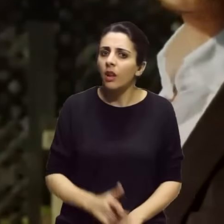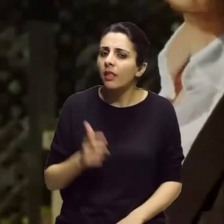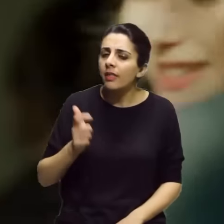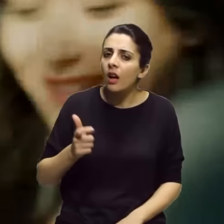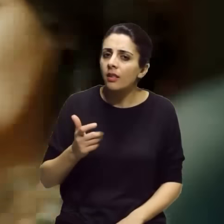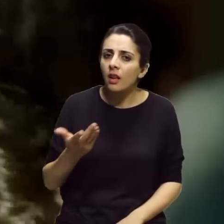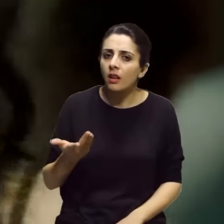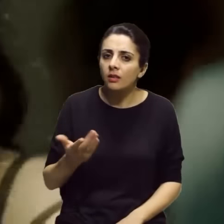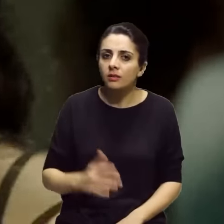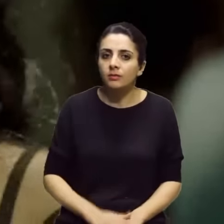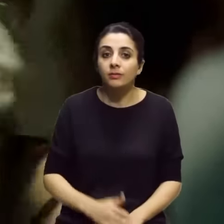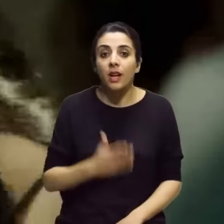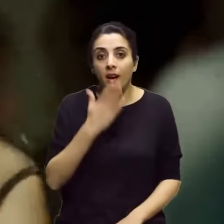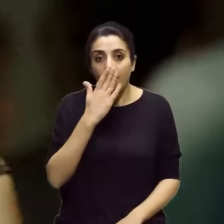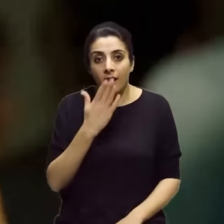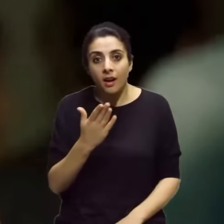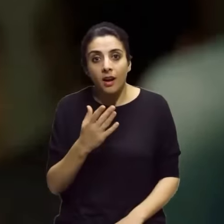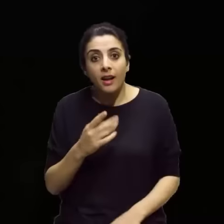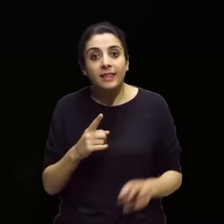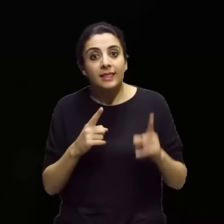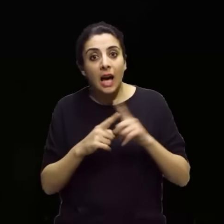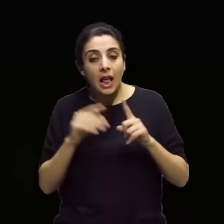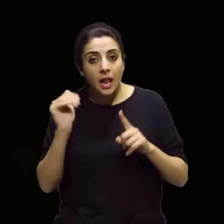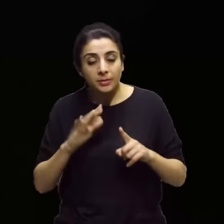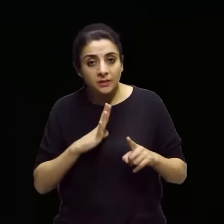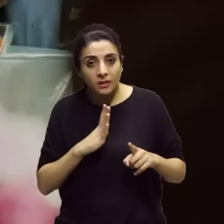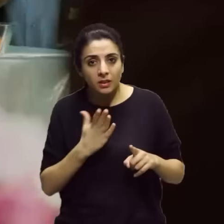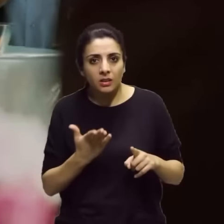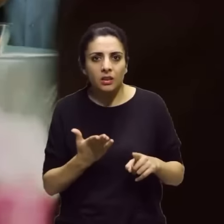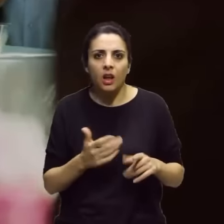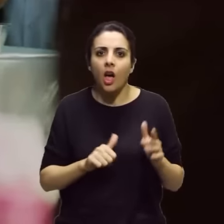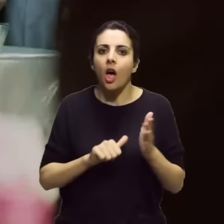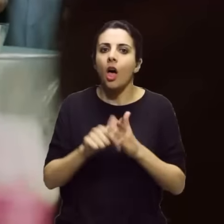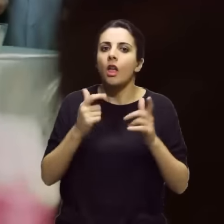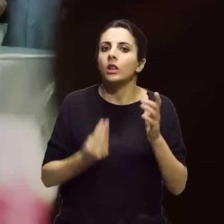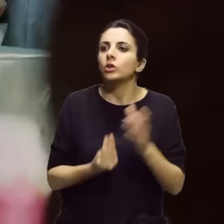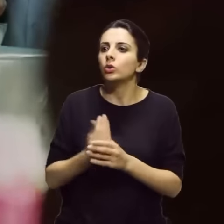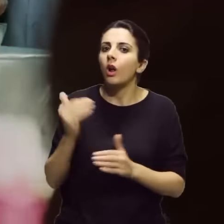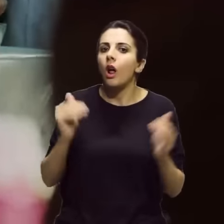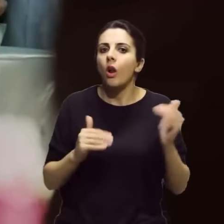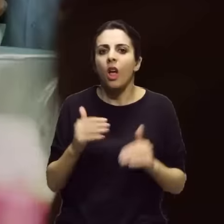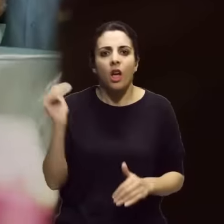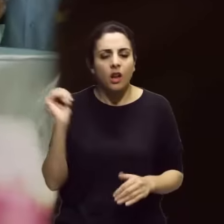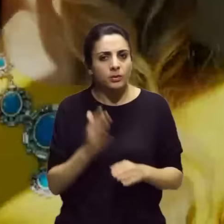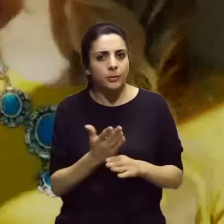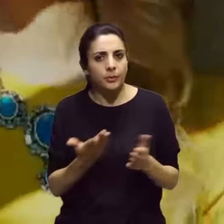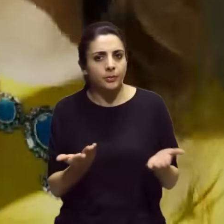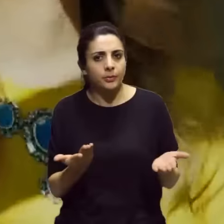Nerede? Ah, Tarıklar da gelmiş. Ay, her yerden çıkması olmaz ya, buraya kadar